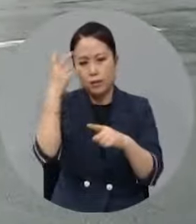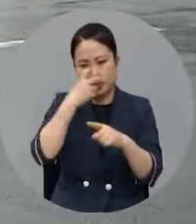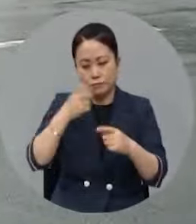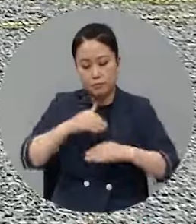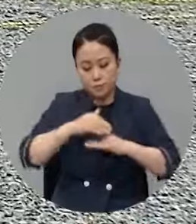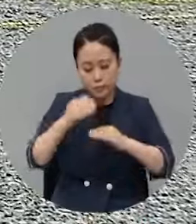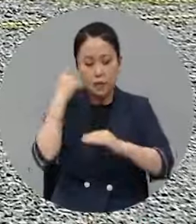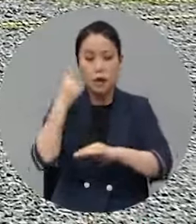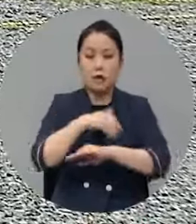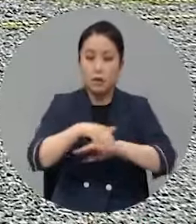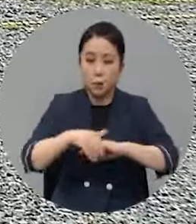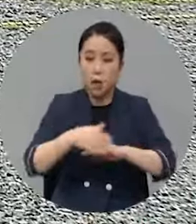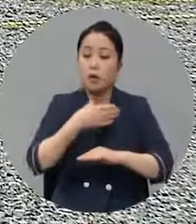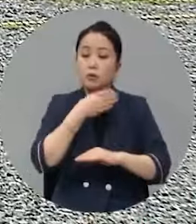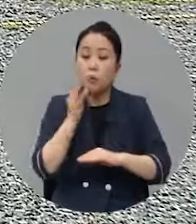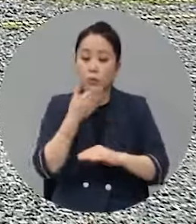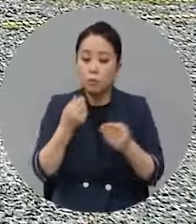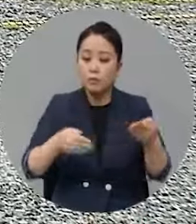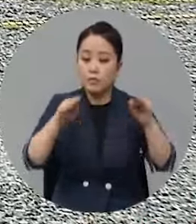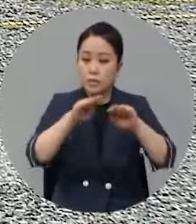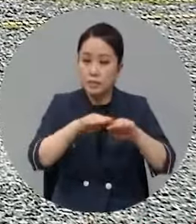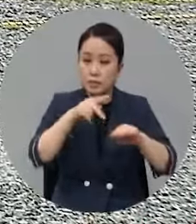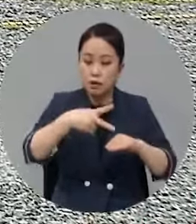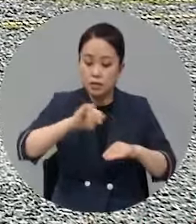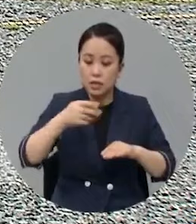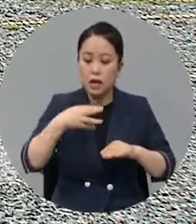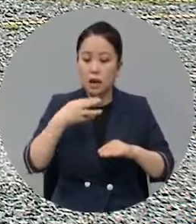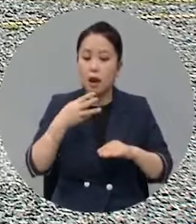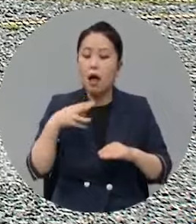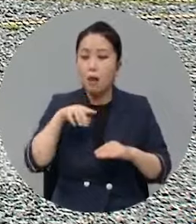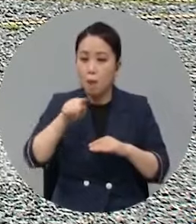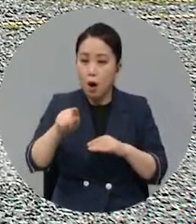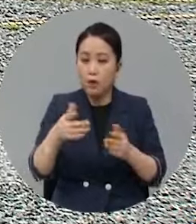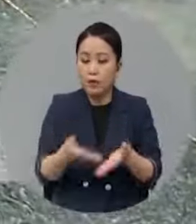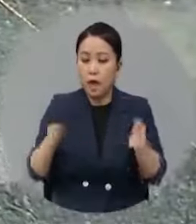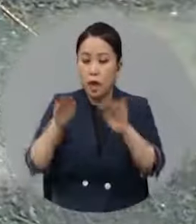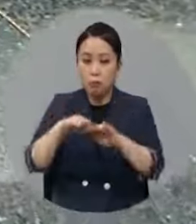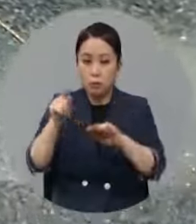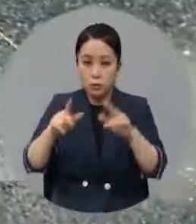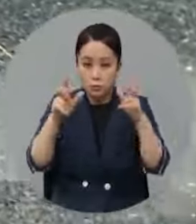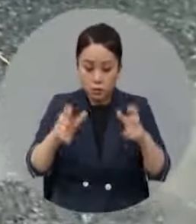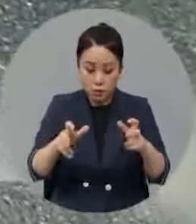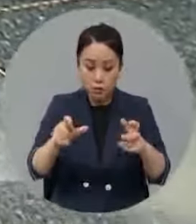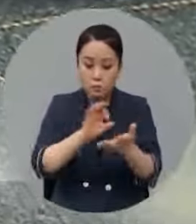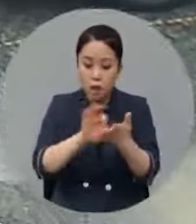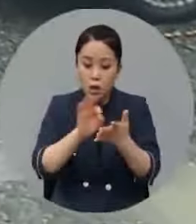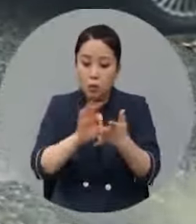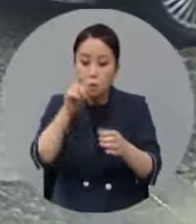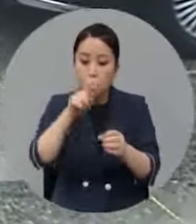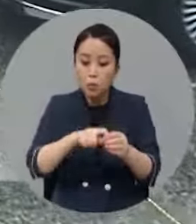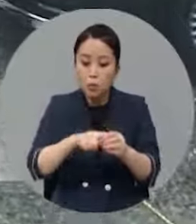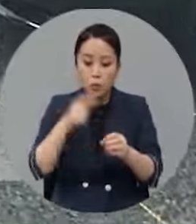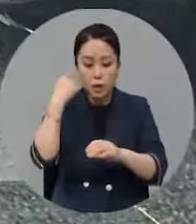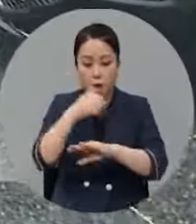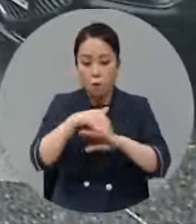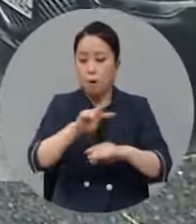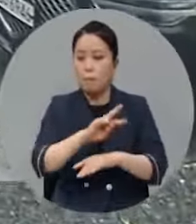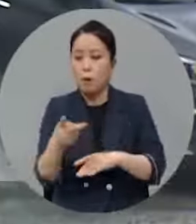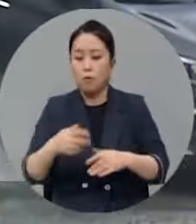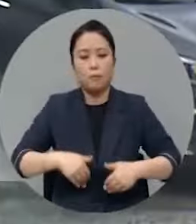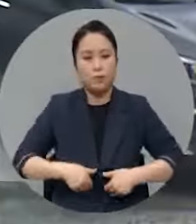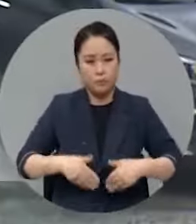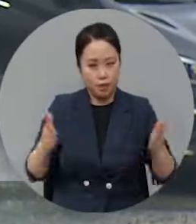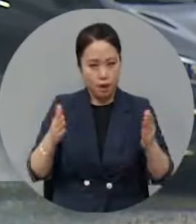방침입니다. 노인복지시설인 실버타운의 경우 현재 지구단위 계획을 변경할 필요가 없어 아파트보다